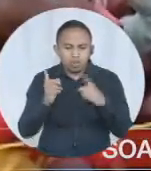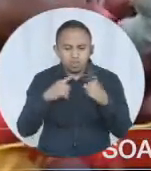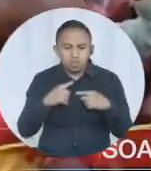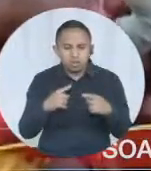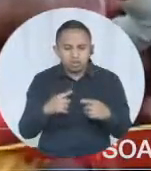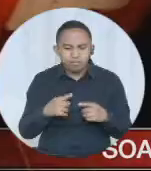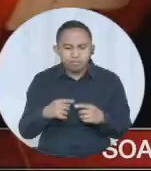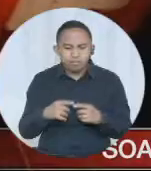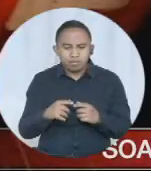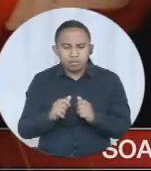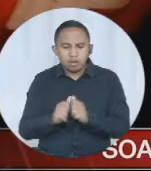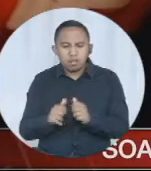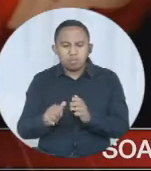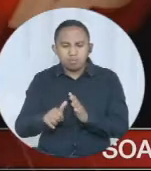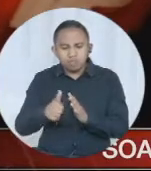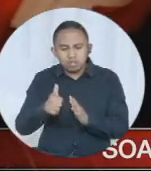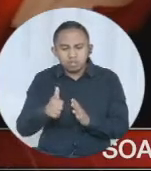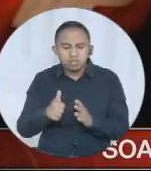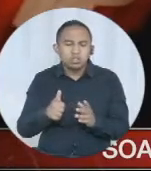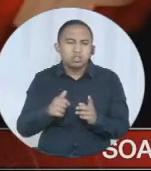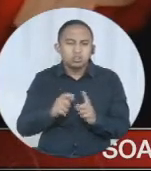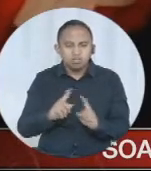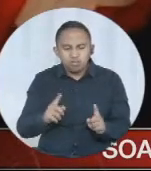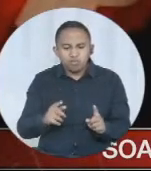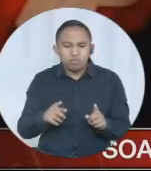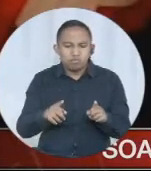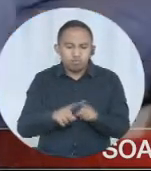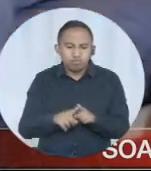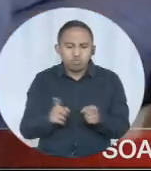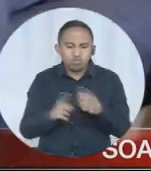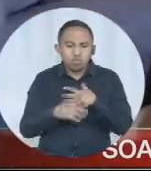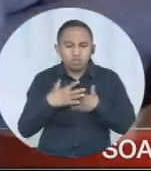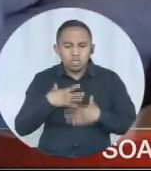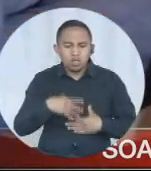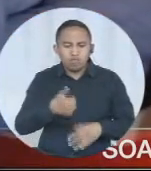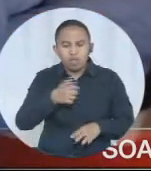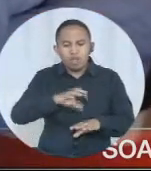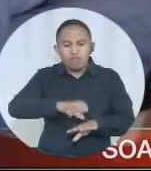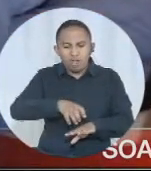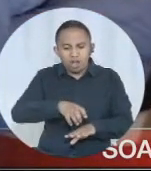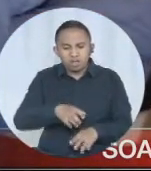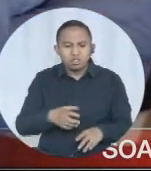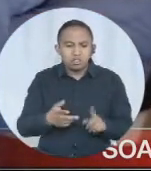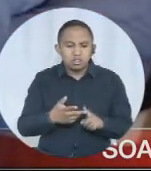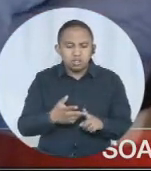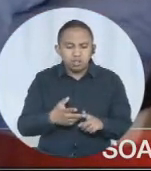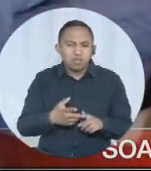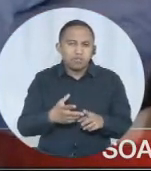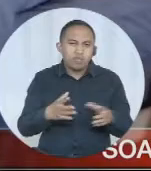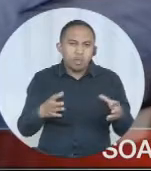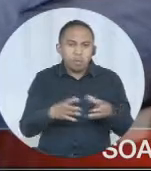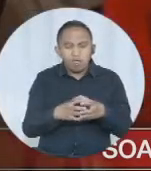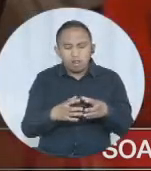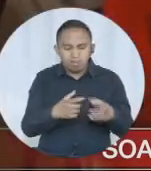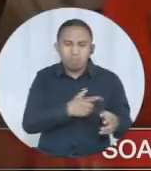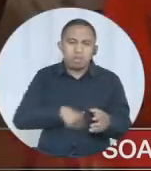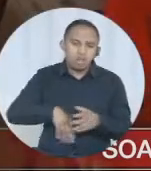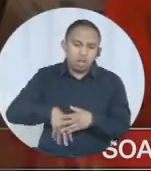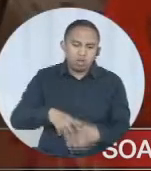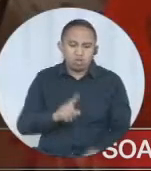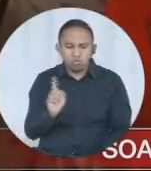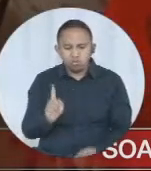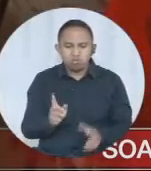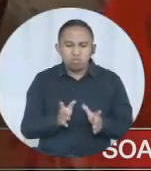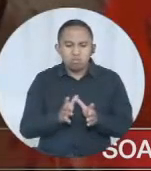atitany sy ny fitsinjara-pahefana ny governoran'ny faritra Itasy tamin'ny fikambanan'ireo ben-tanàna TGV izay manohana ny filoha